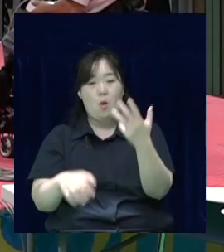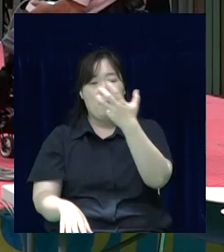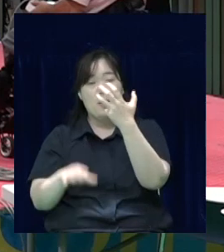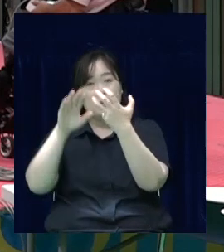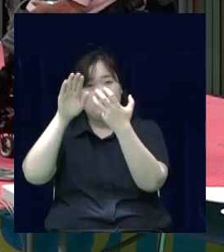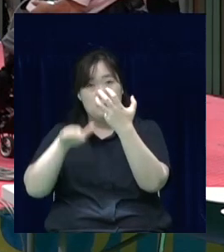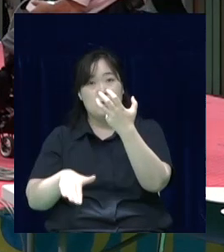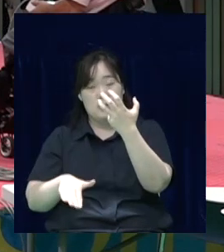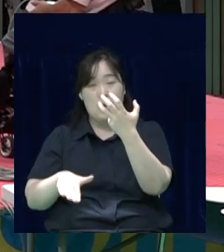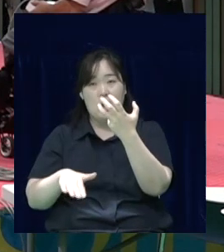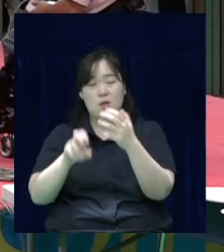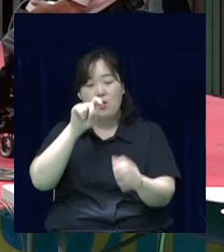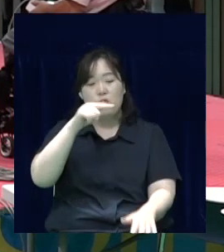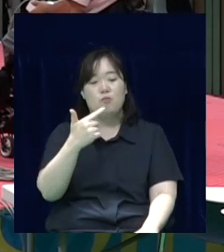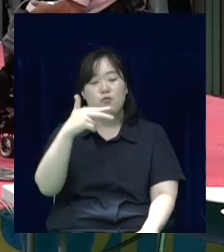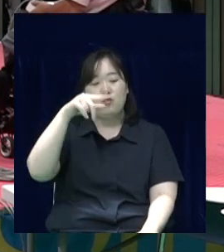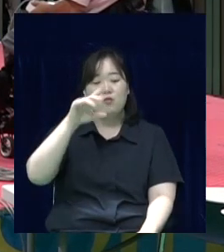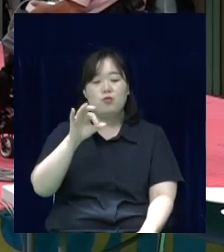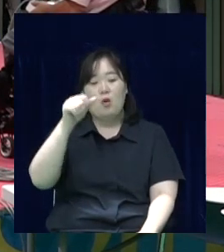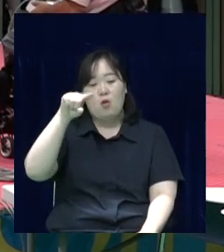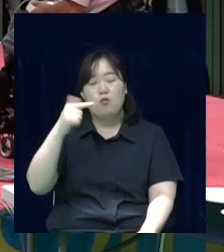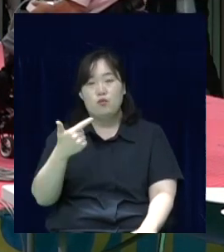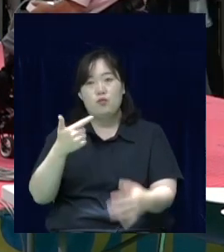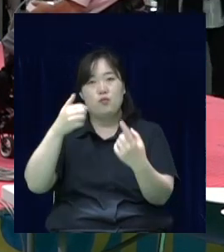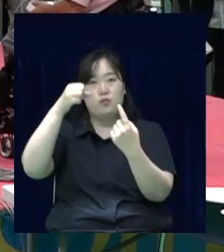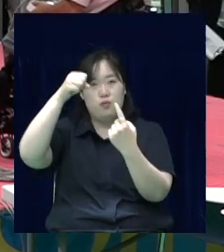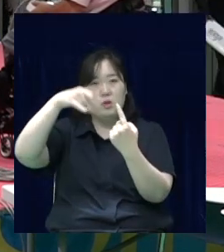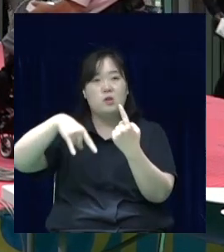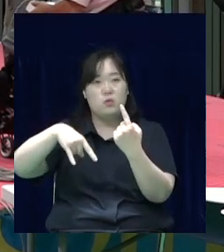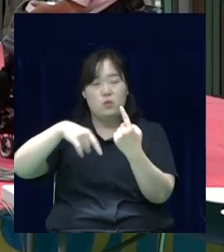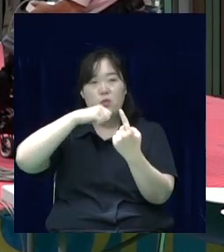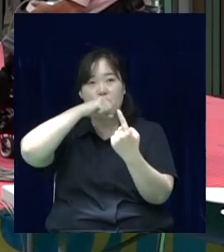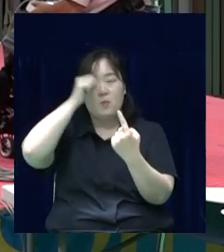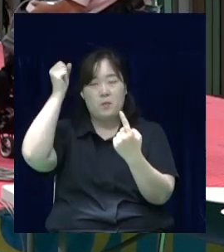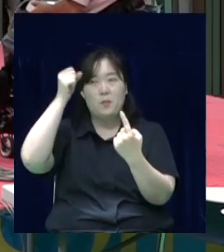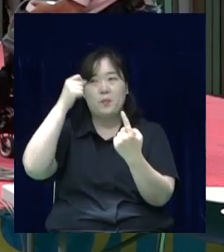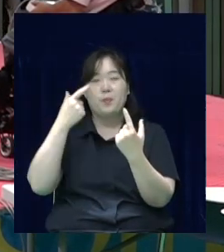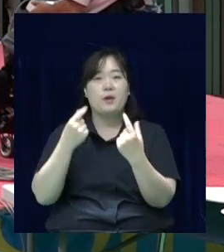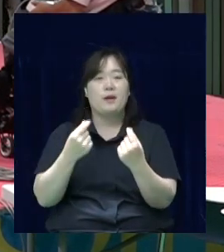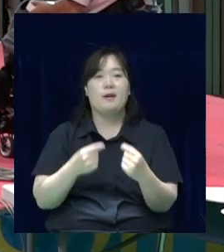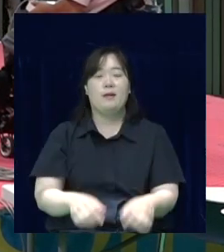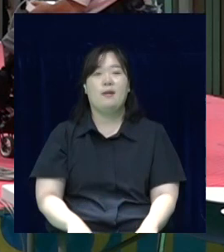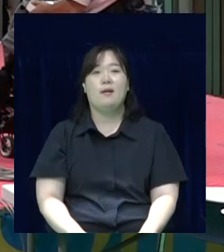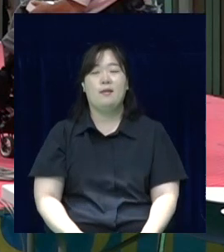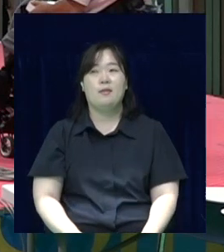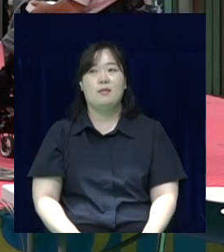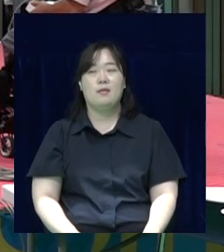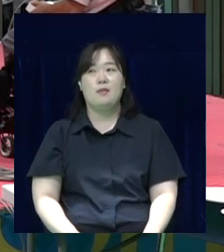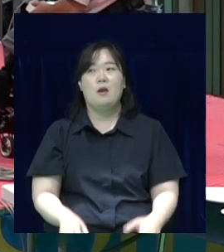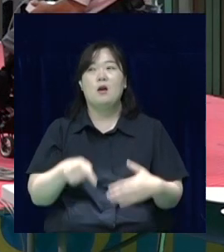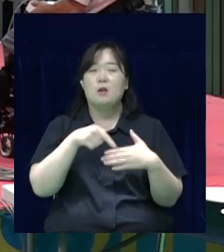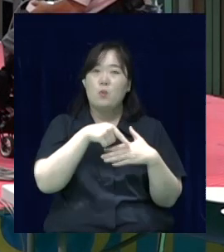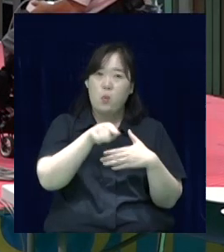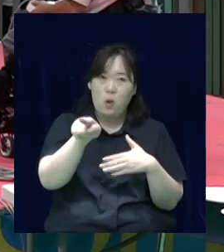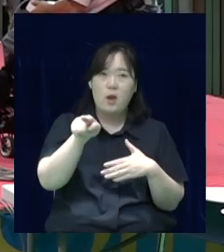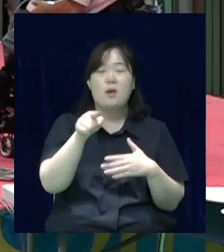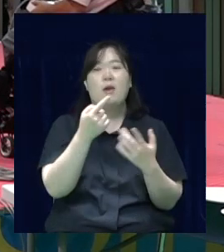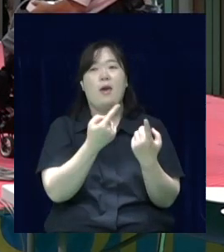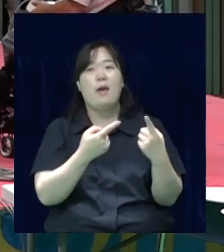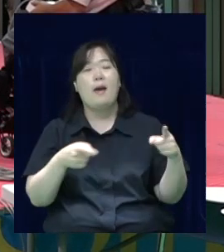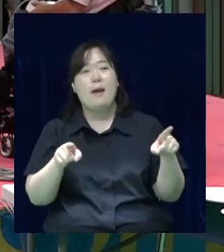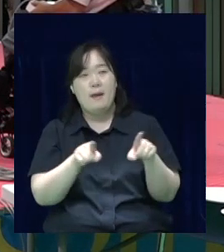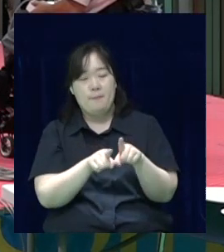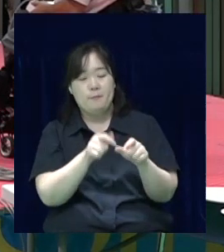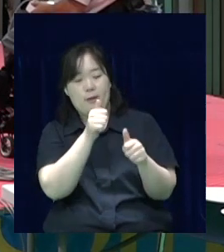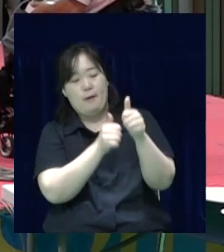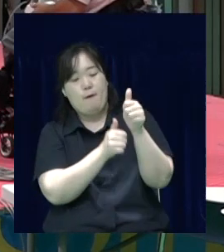체급에서는 문정훈 선수 확률이 굉장히 또 높아진 현재 상황이고요. 이 선수들뿐만 아니라 그 함께 지금 뭐